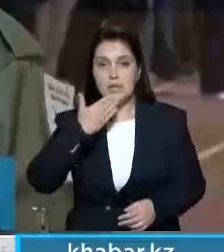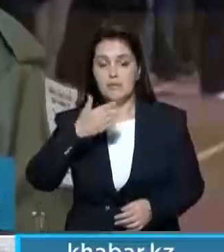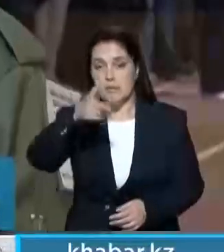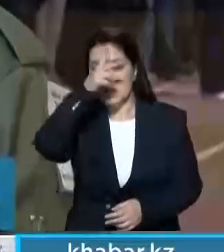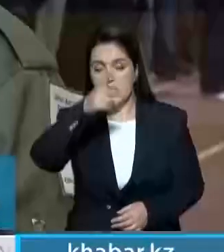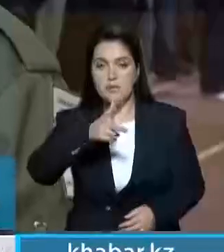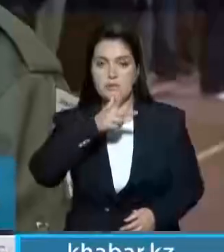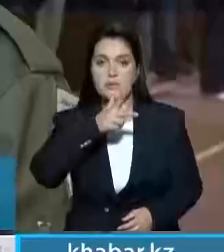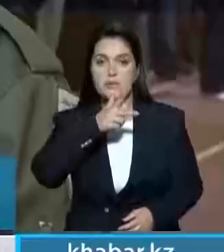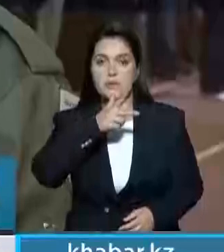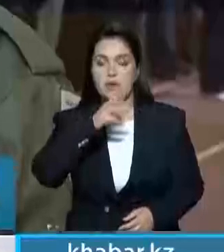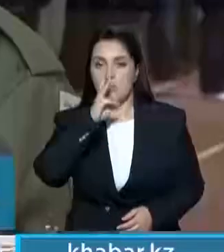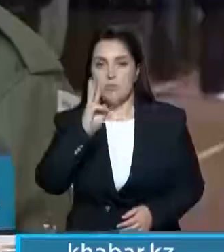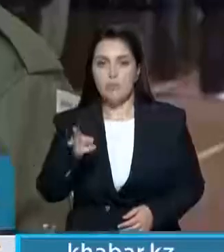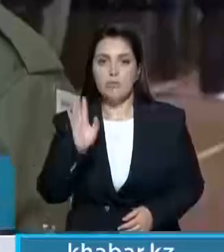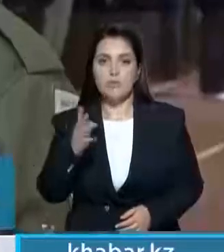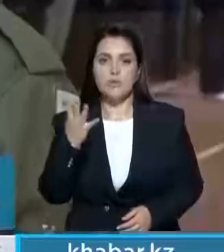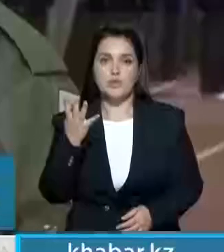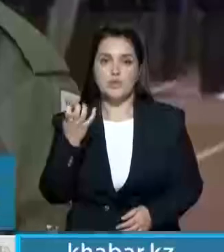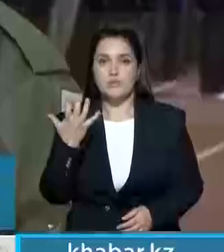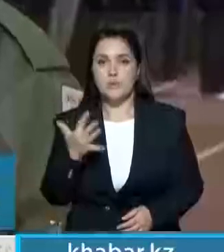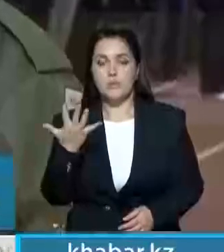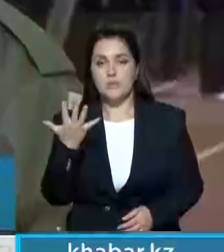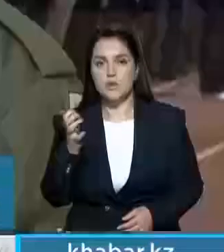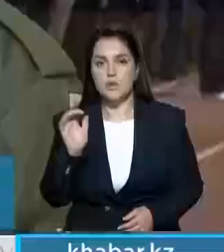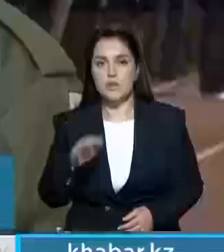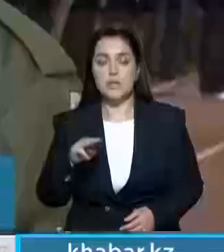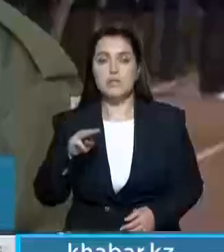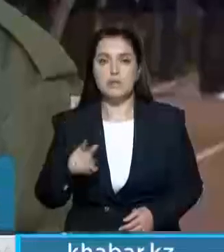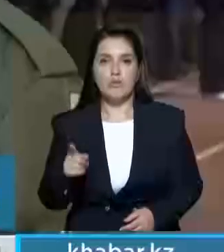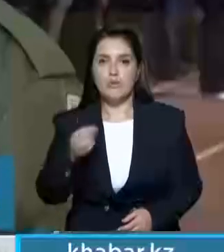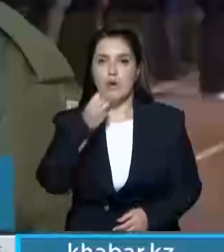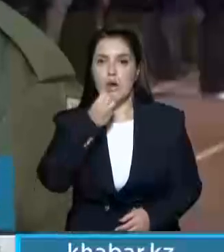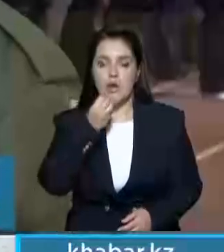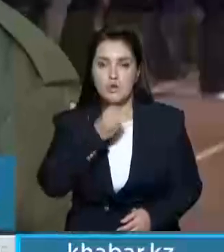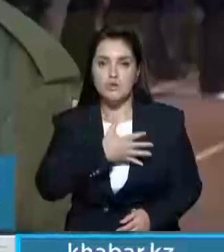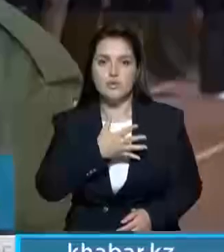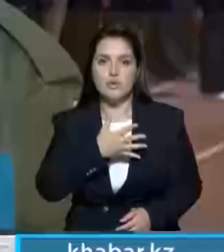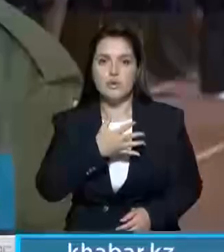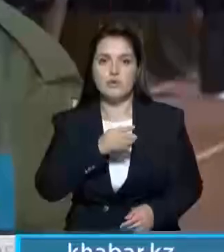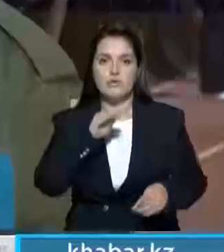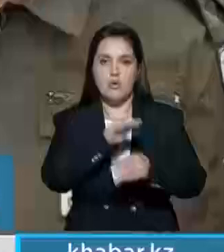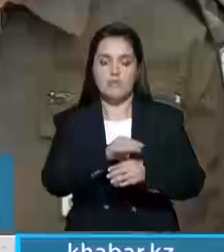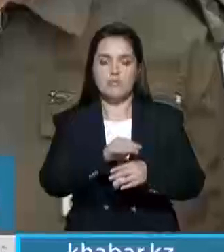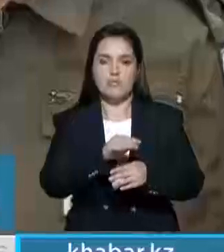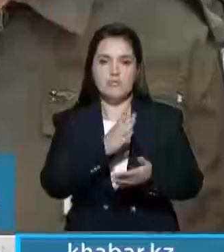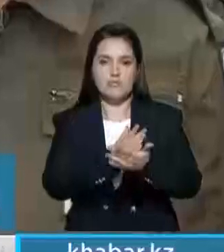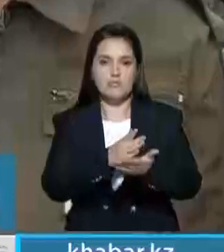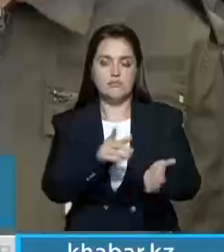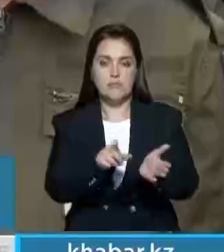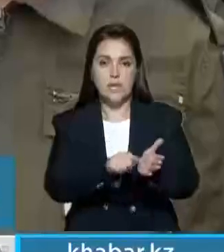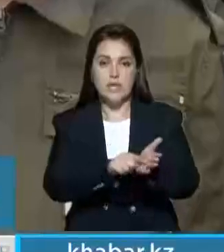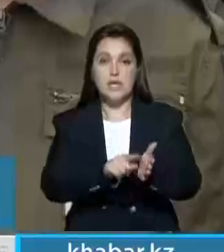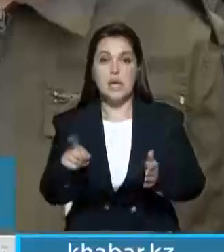наши бойцы заработают порядка 450-500 тысяч тенге. Я считаю, это хороший довес к студенческому бюджету. Среди